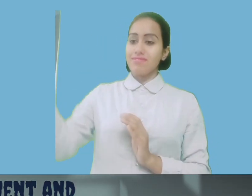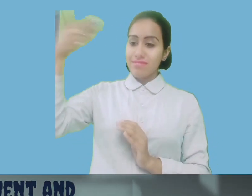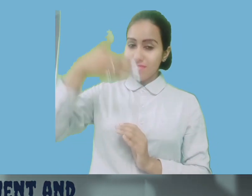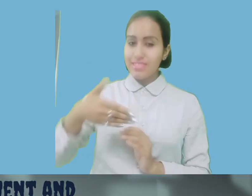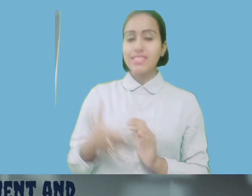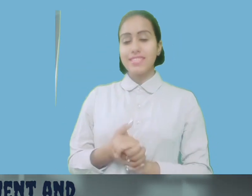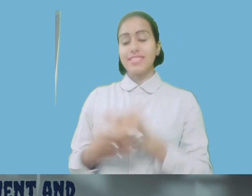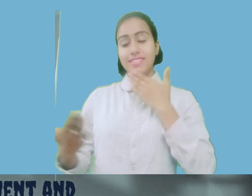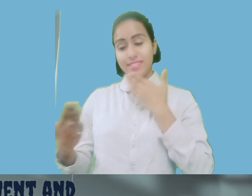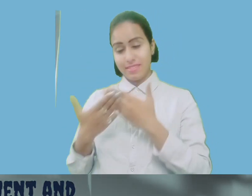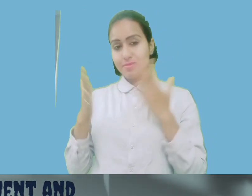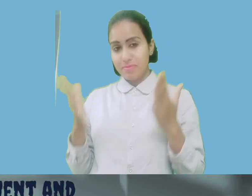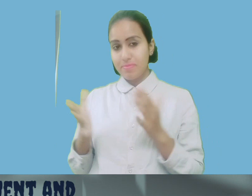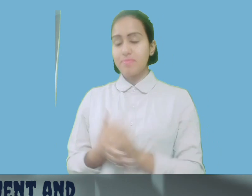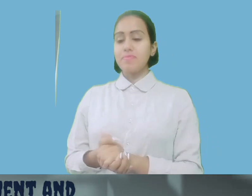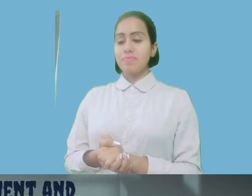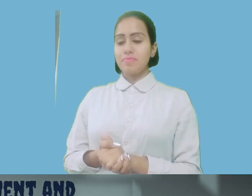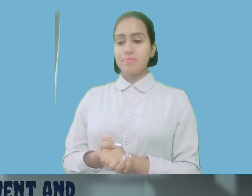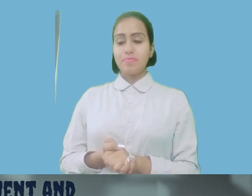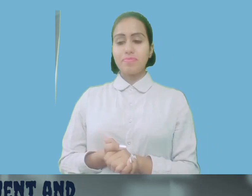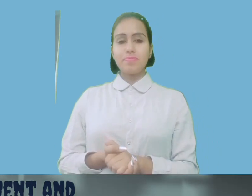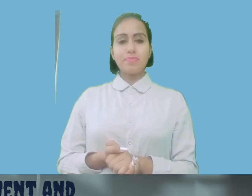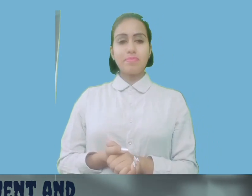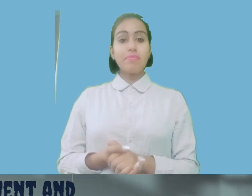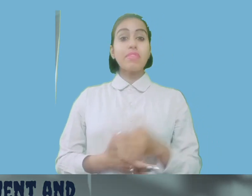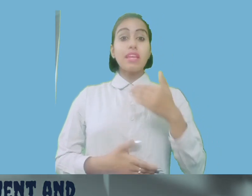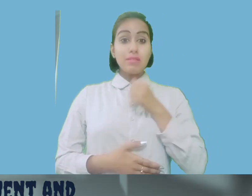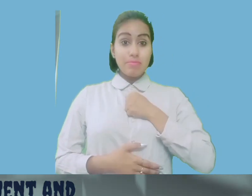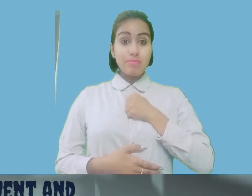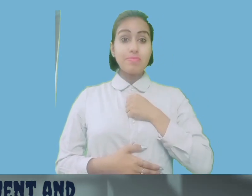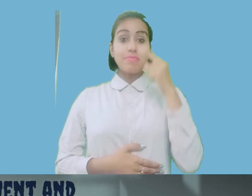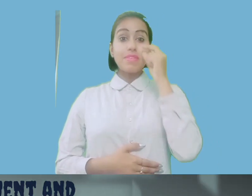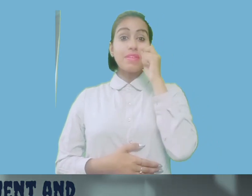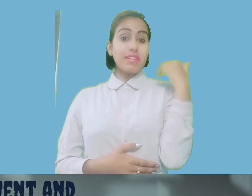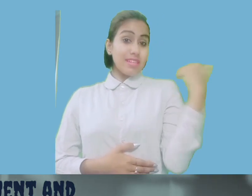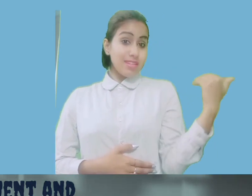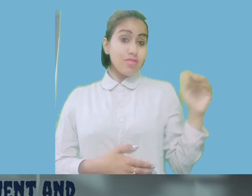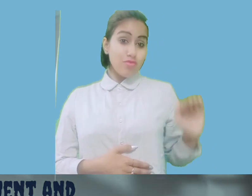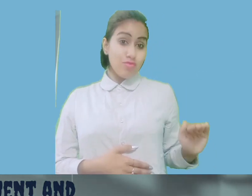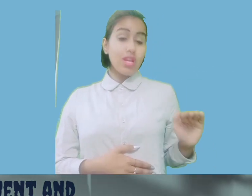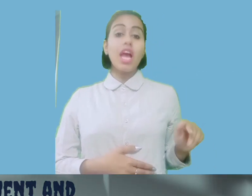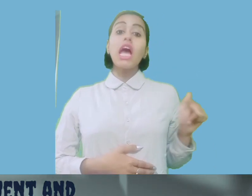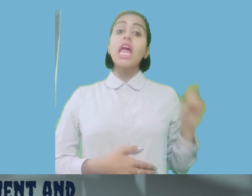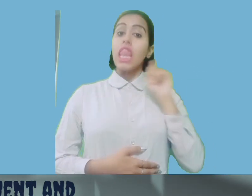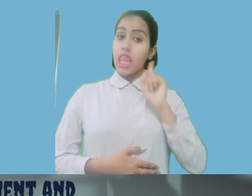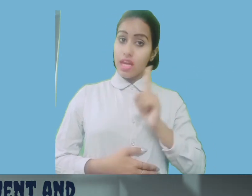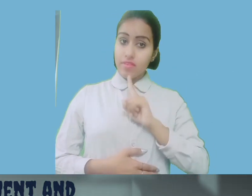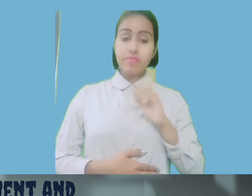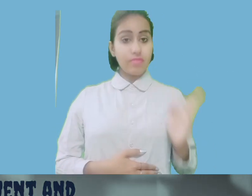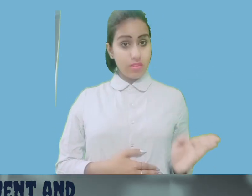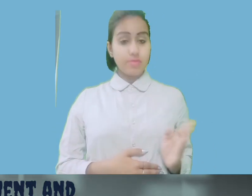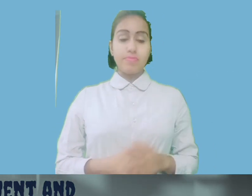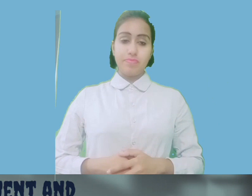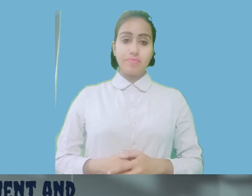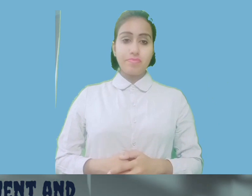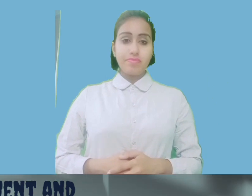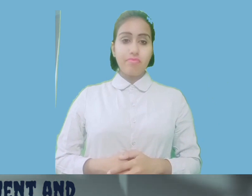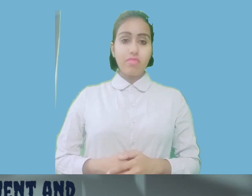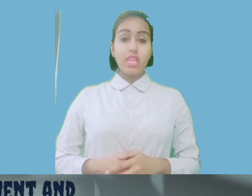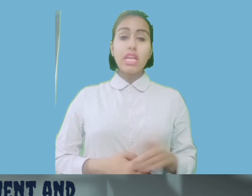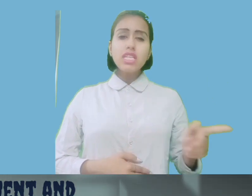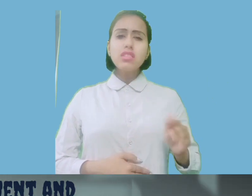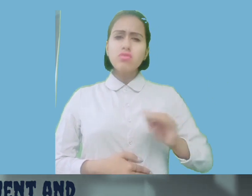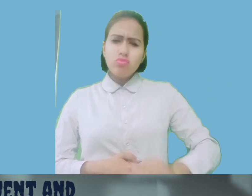मेरी मम्मी ने भारतीय सांकेतिक भाषा के बारे में जब पता किया तो उनके लिए संभव नहीं था कि वो 1 साल तक वहाँ पर रहकर ये डिप्लोमा कर